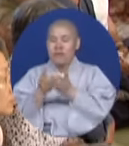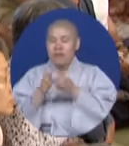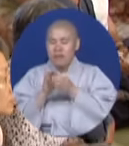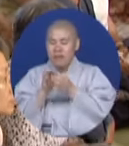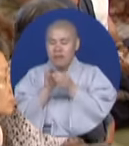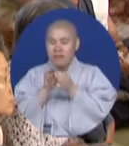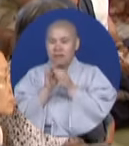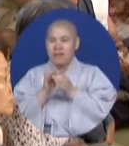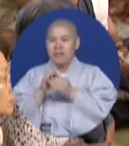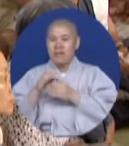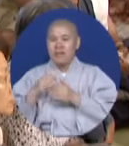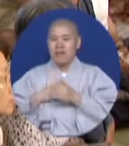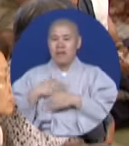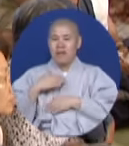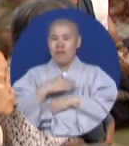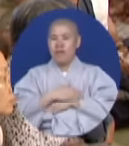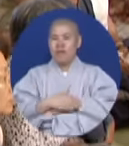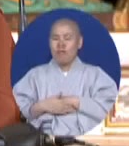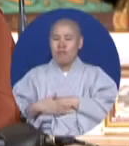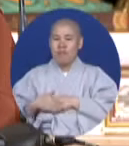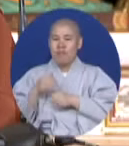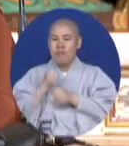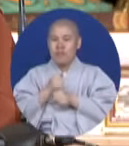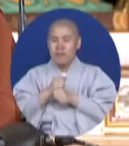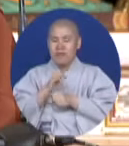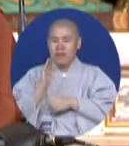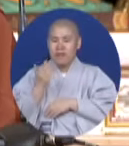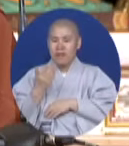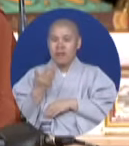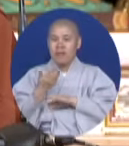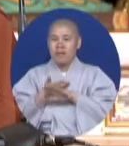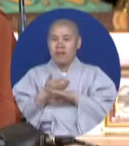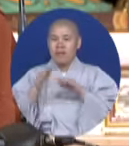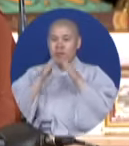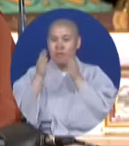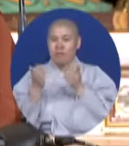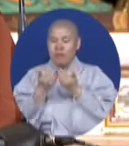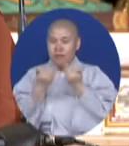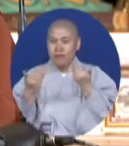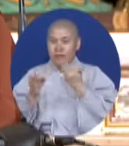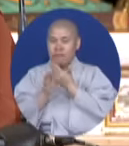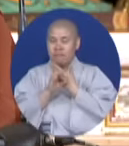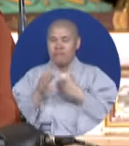의해서 내 몸도 형성되는 거지 다른 모든 걸 떠나면 내 몸이 없습니다.